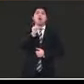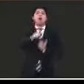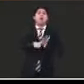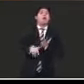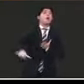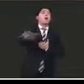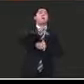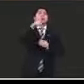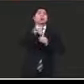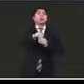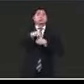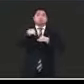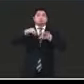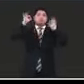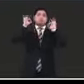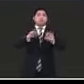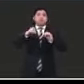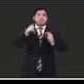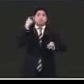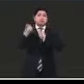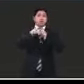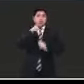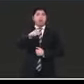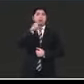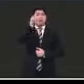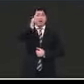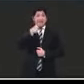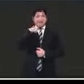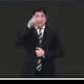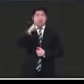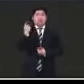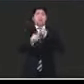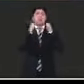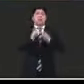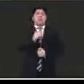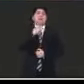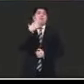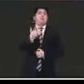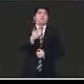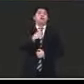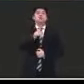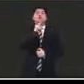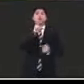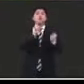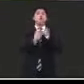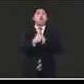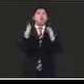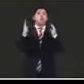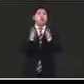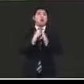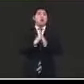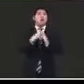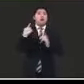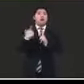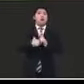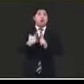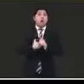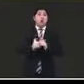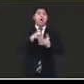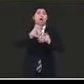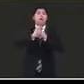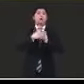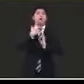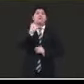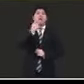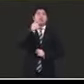tamamında hayata geçirdiğimiz bir icraatımızdır son dönemde konut kira ve emlak